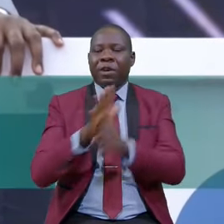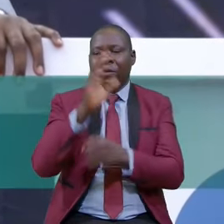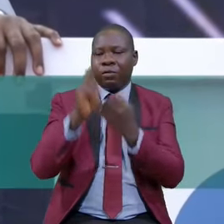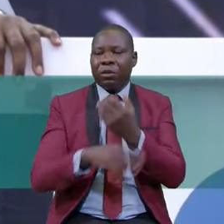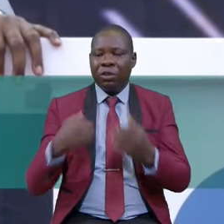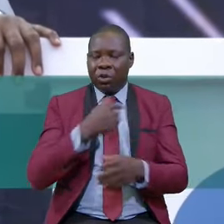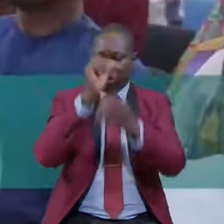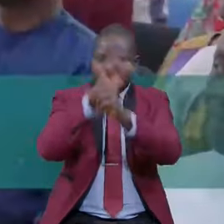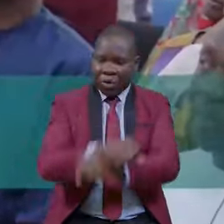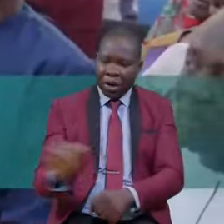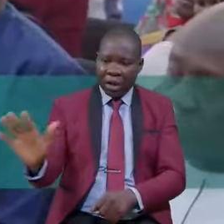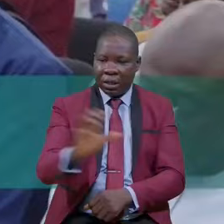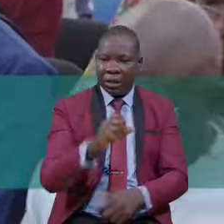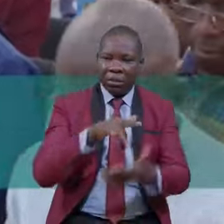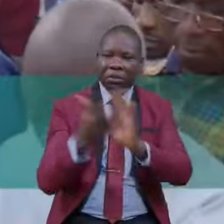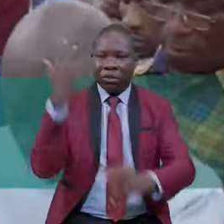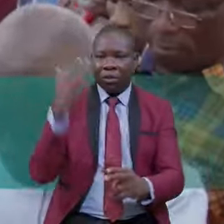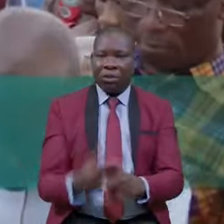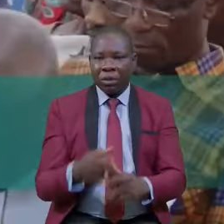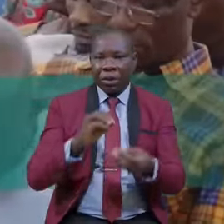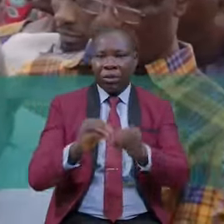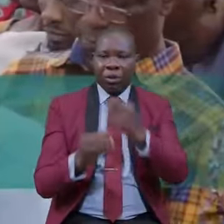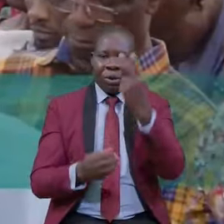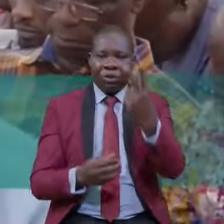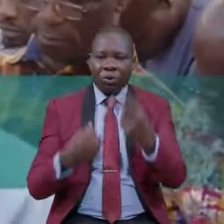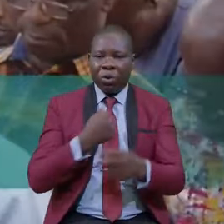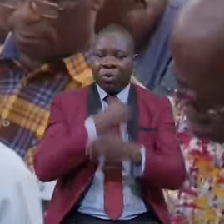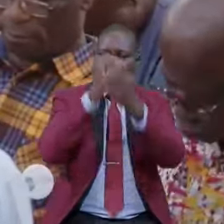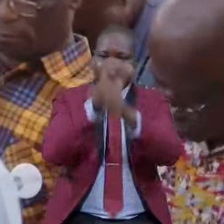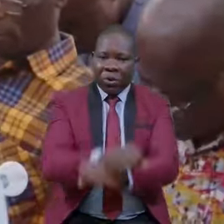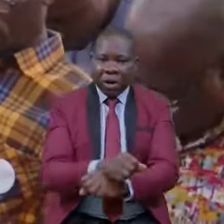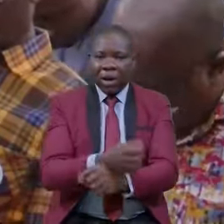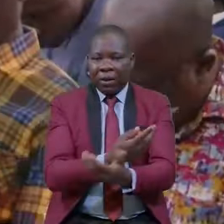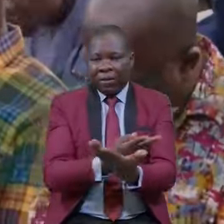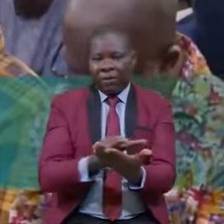vaincre au nom de Jésus. Deuxièmement, nous devons vaincre l'échec